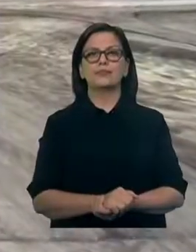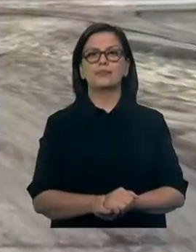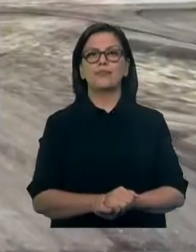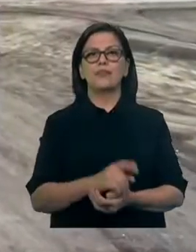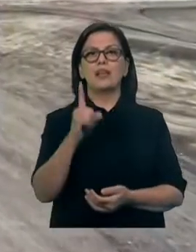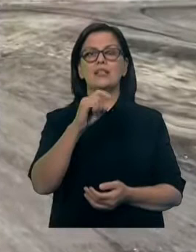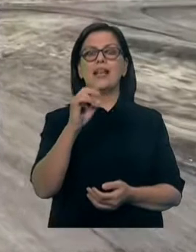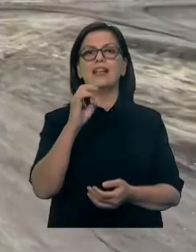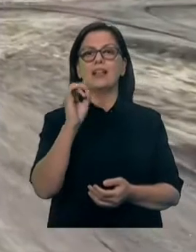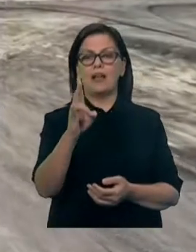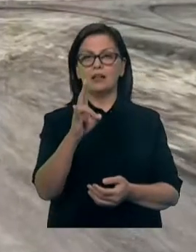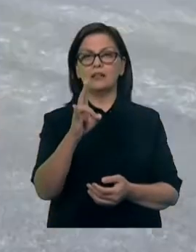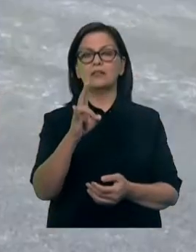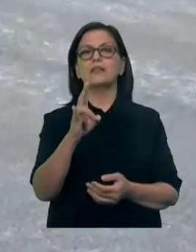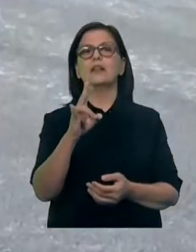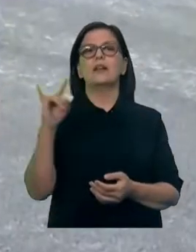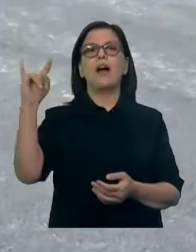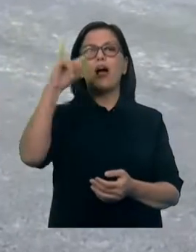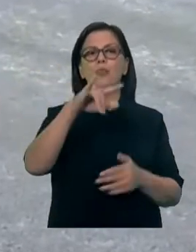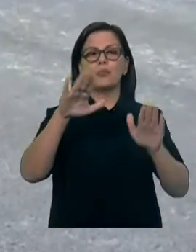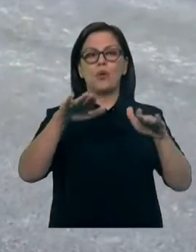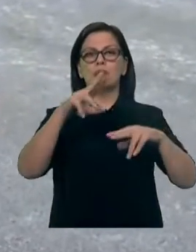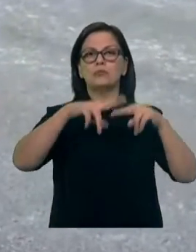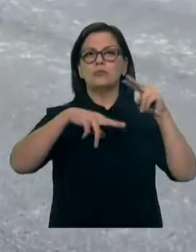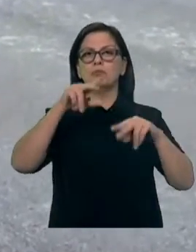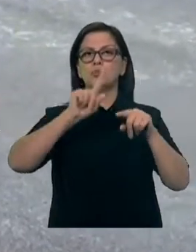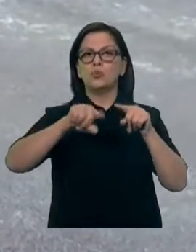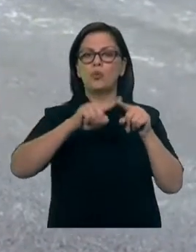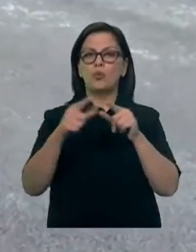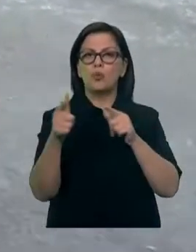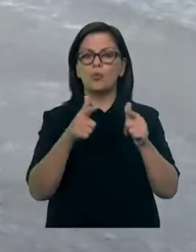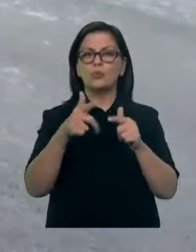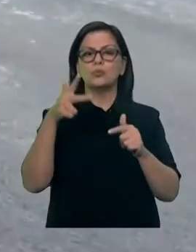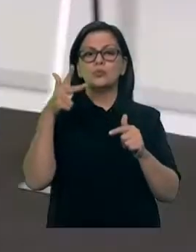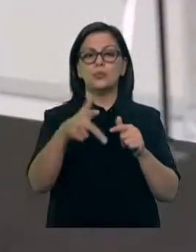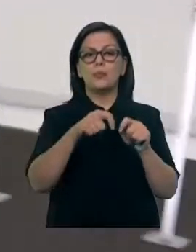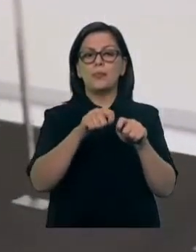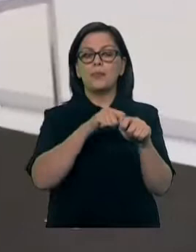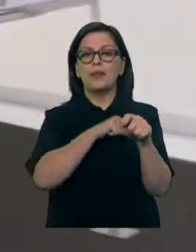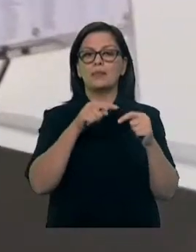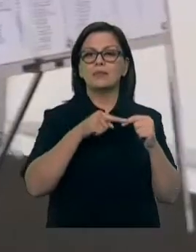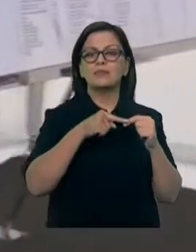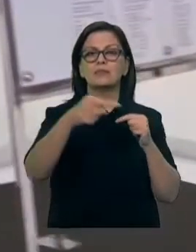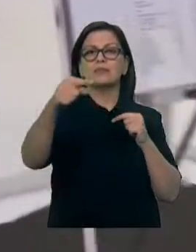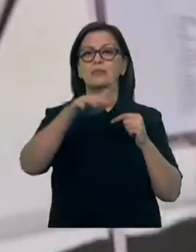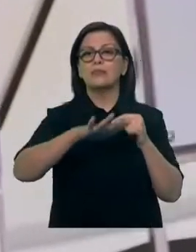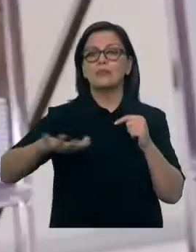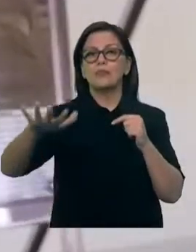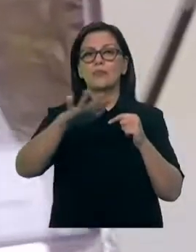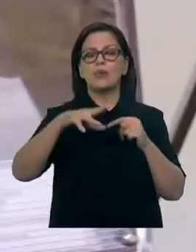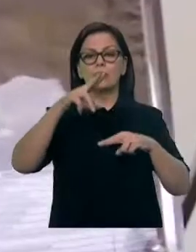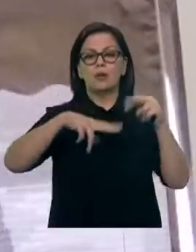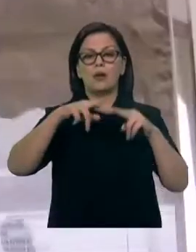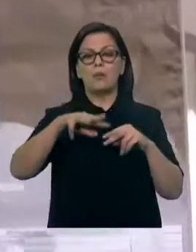Zəngilan Beynəlxalq Havalimanının tikintisi də aparılır. Uçuş enmə zolağının uzunluğu 3000 metr olan havalimanında tikinti işlərinə bu ilin